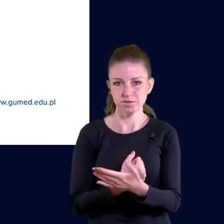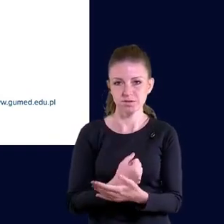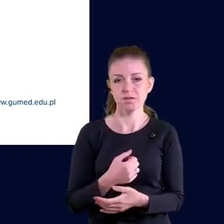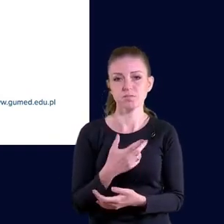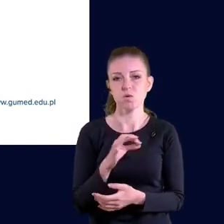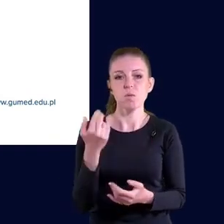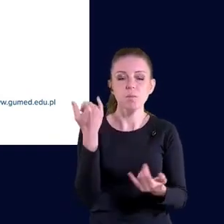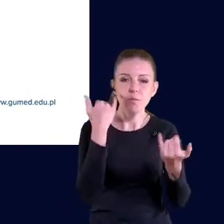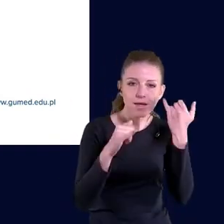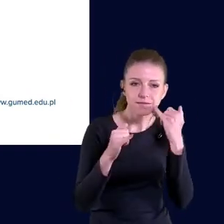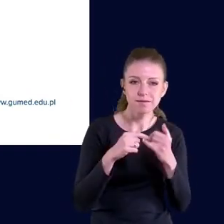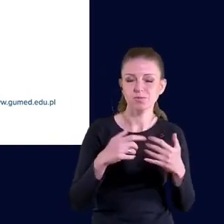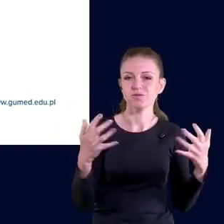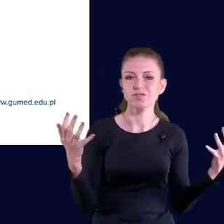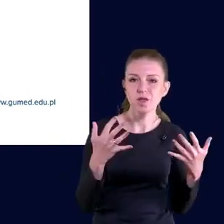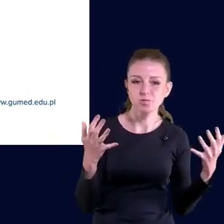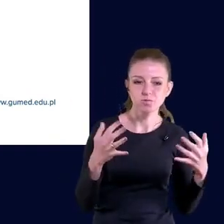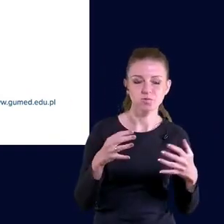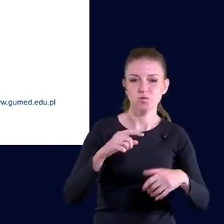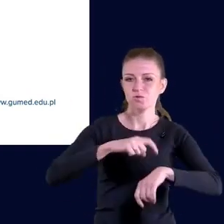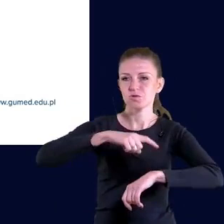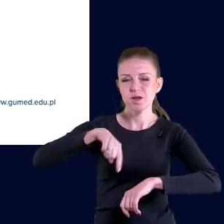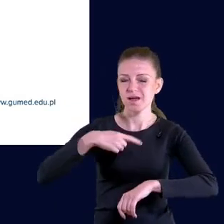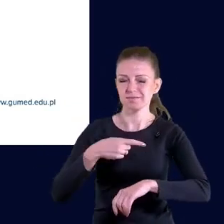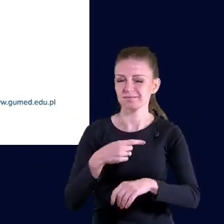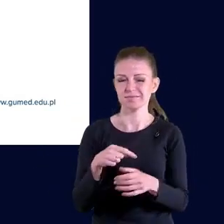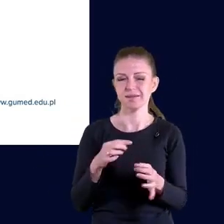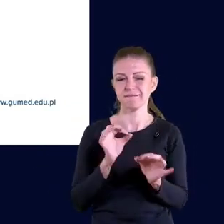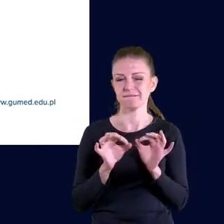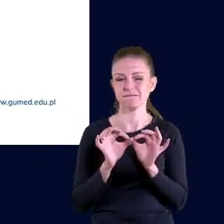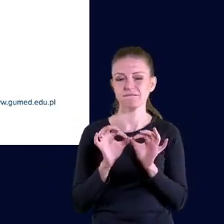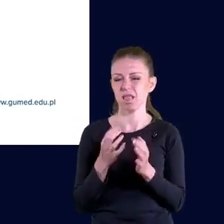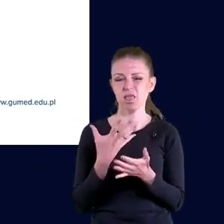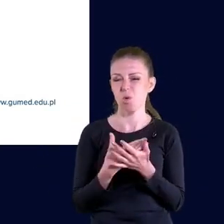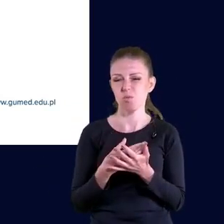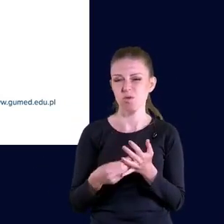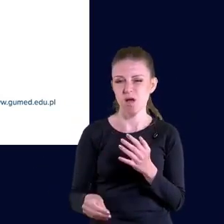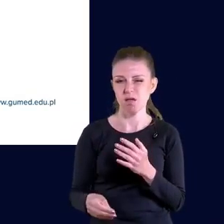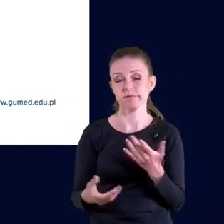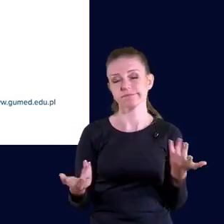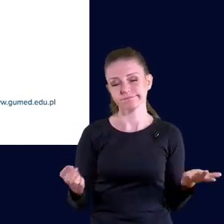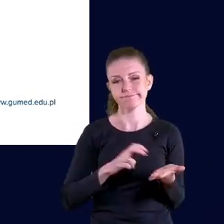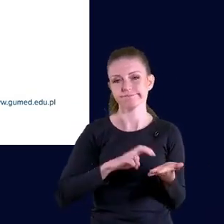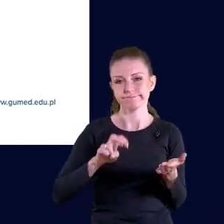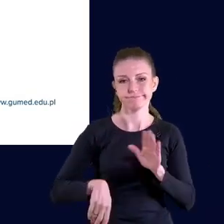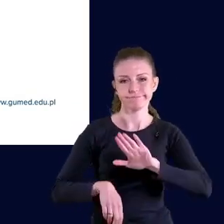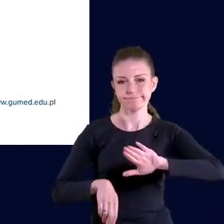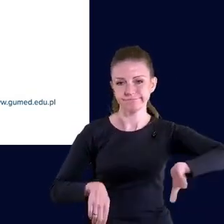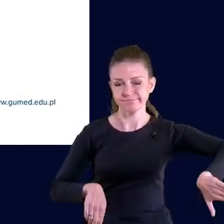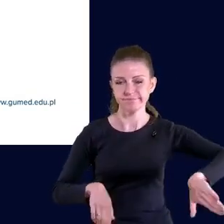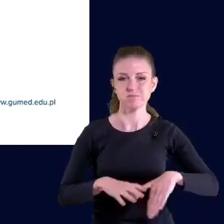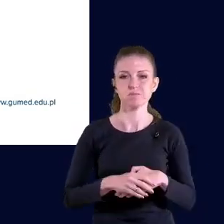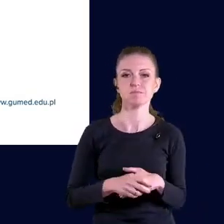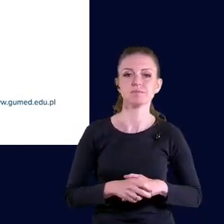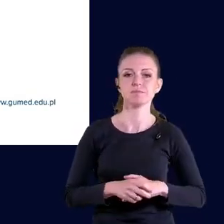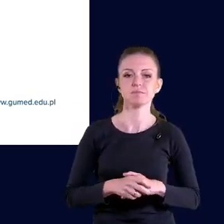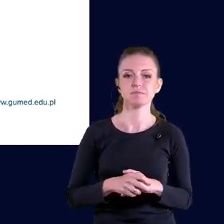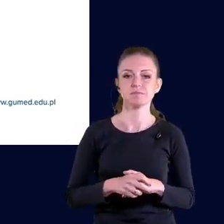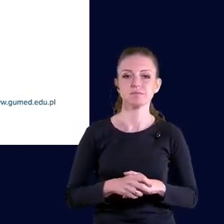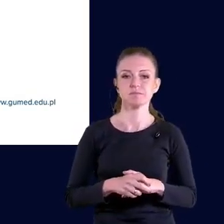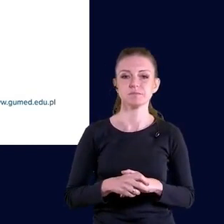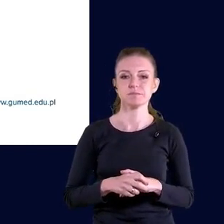powodu czasu na naprawienie tego typu plików